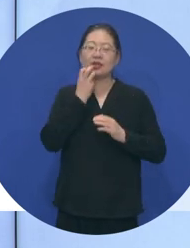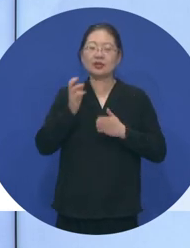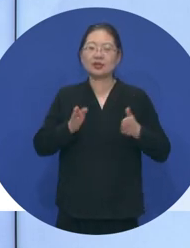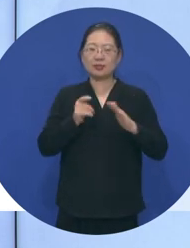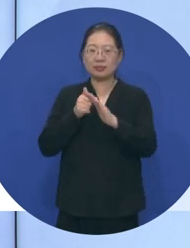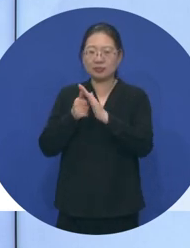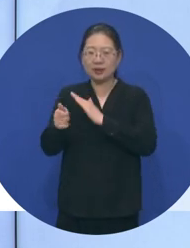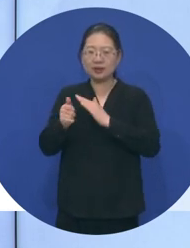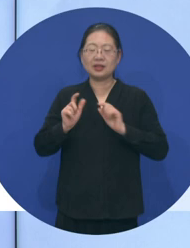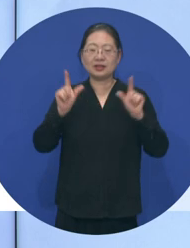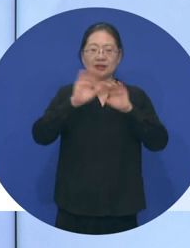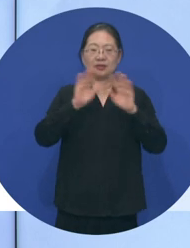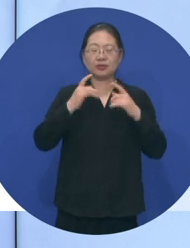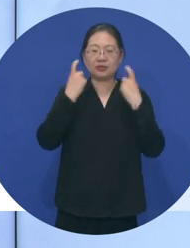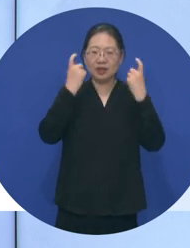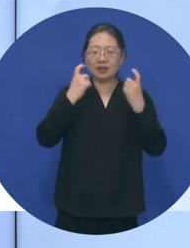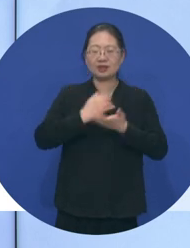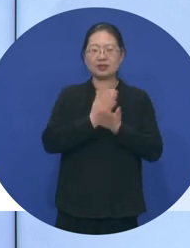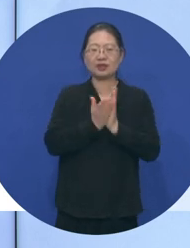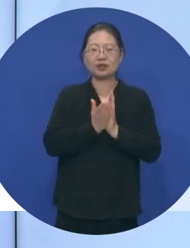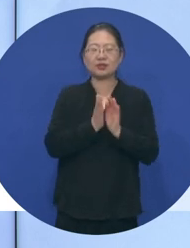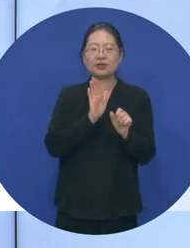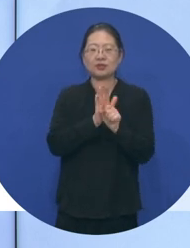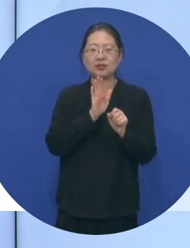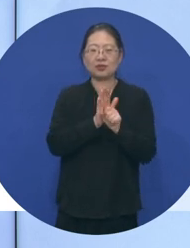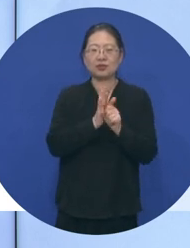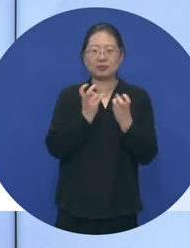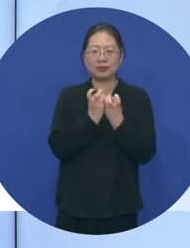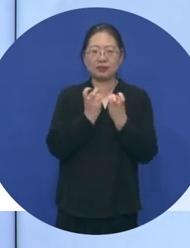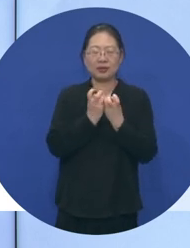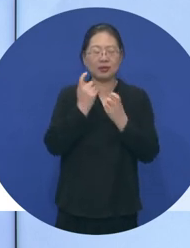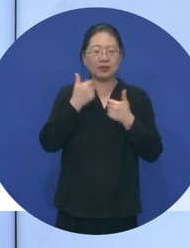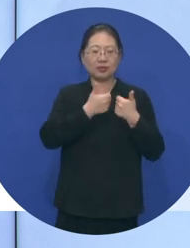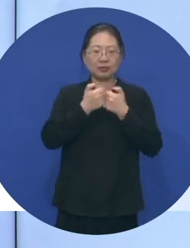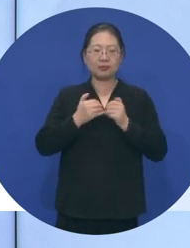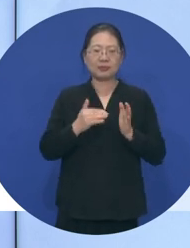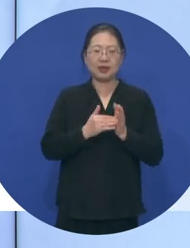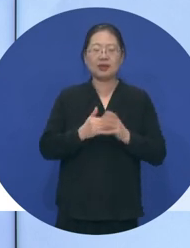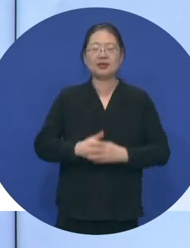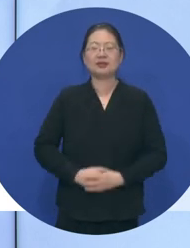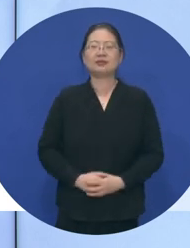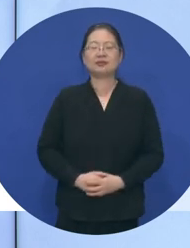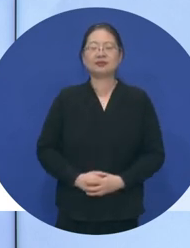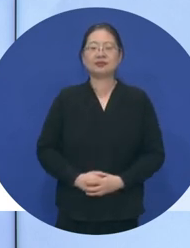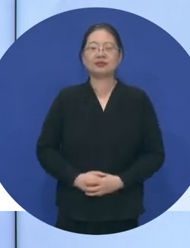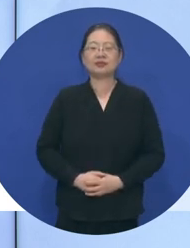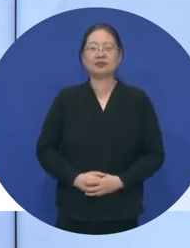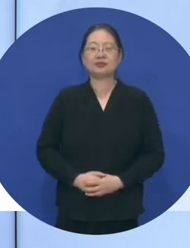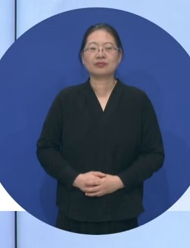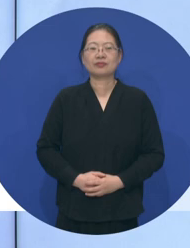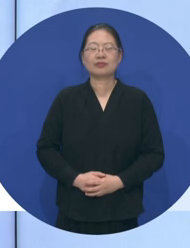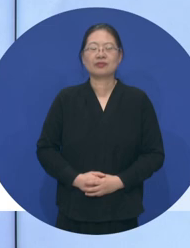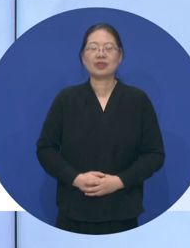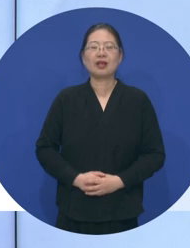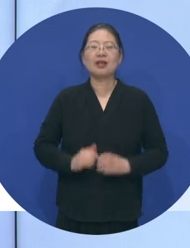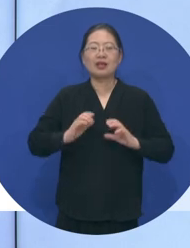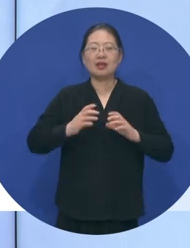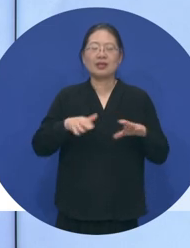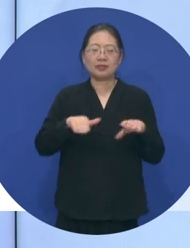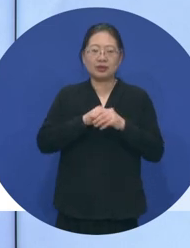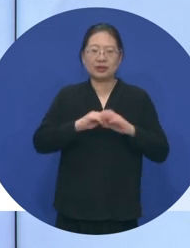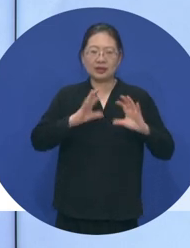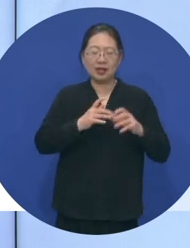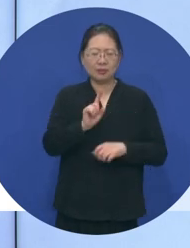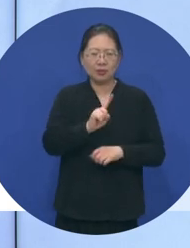방문해 기후 관광 등 다방면으로 협력 방안을 논의했습니다. 어떤 나라와 협력을 논의했는지, 그리고 경기도에